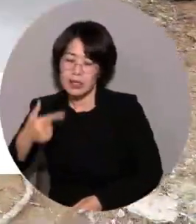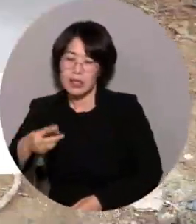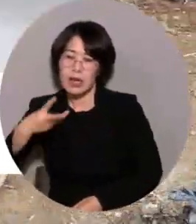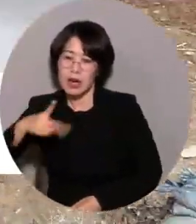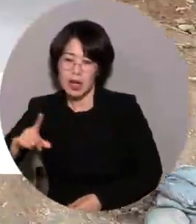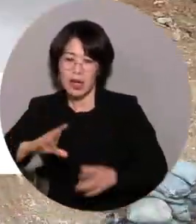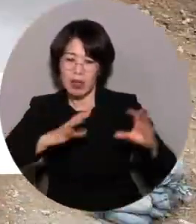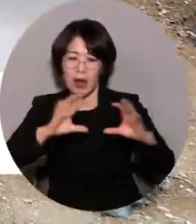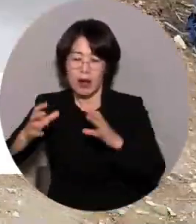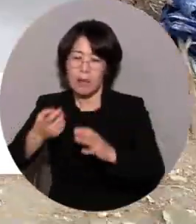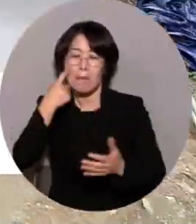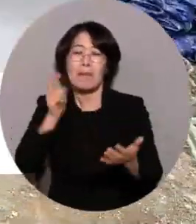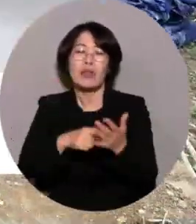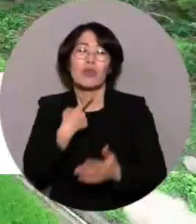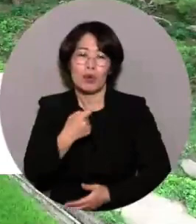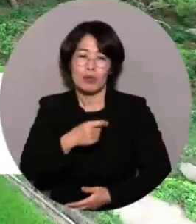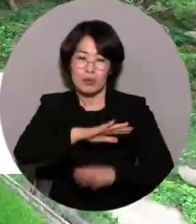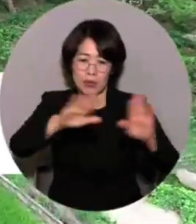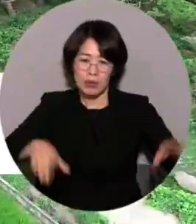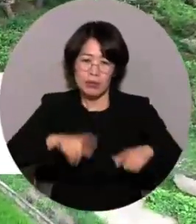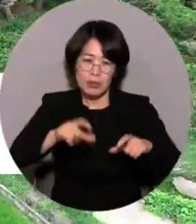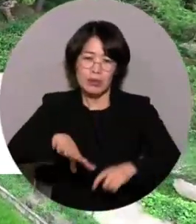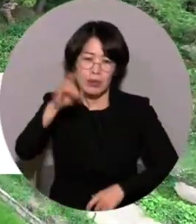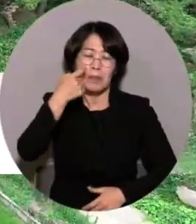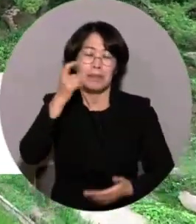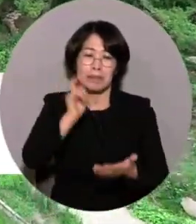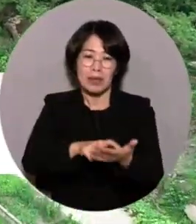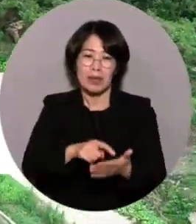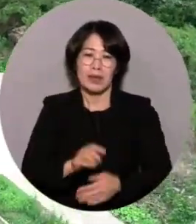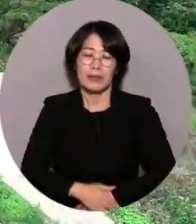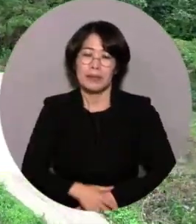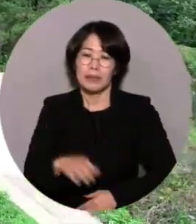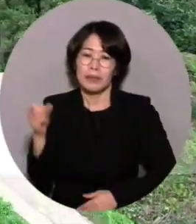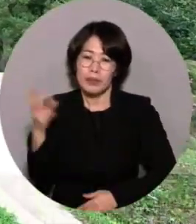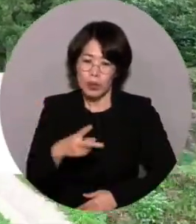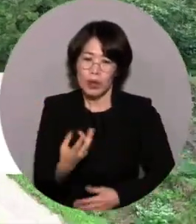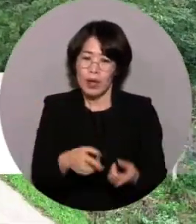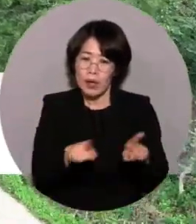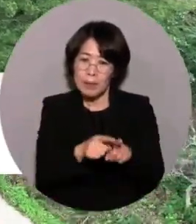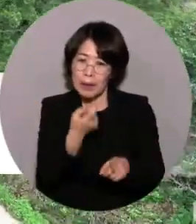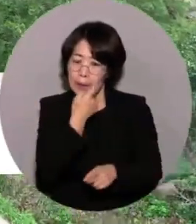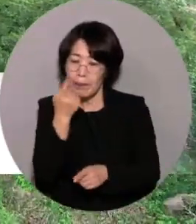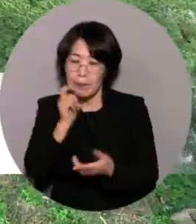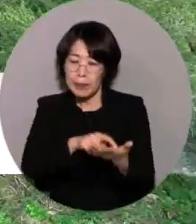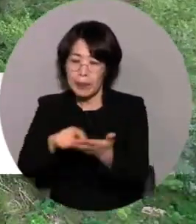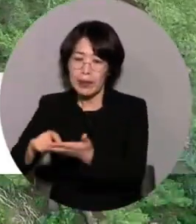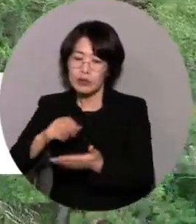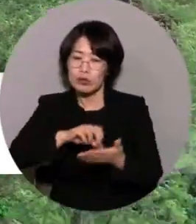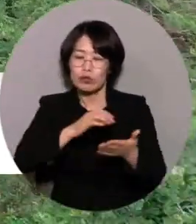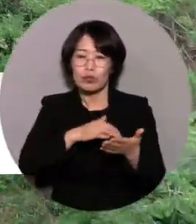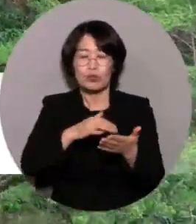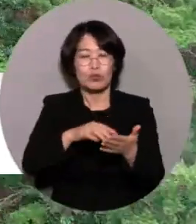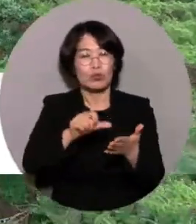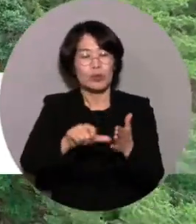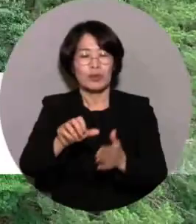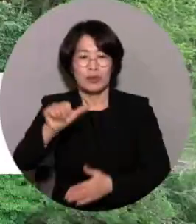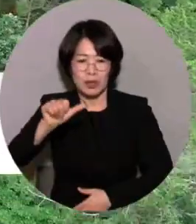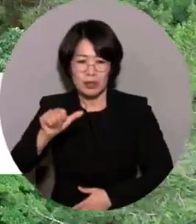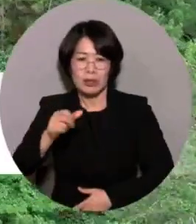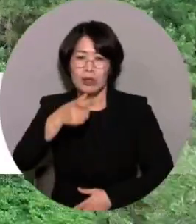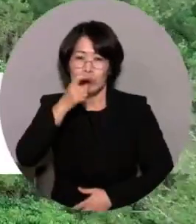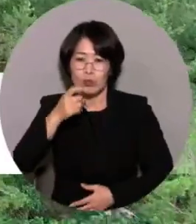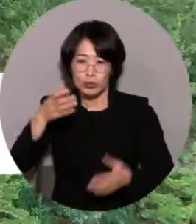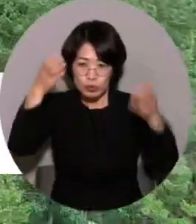출토됐는데 전남지역에서는 처음으로 확인됐습니다 또 함께 출된 점의 유물도 물동이